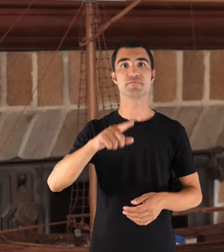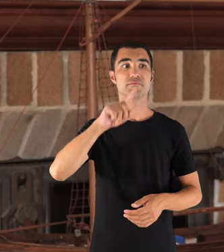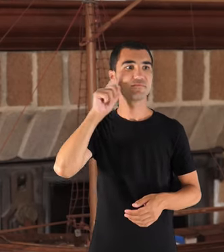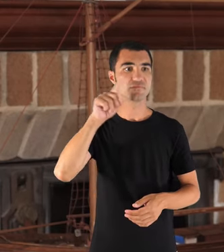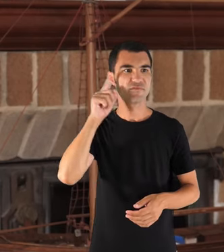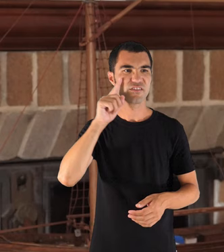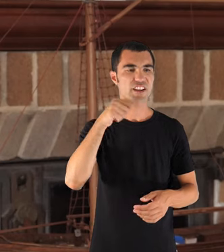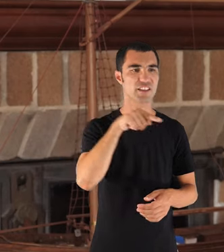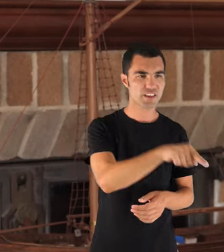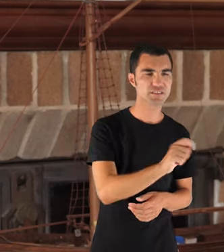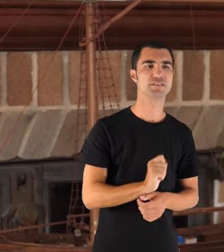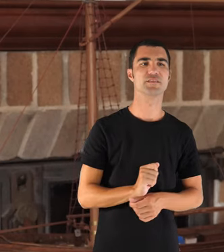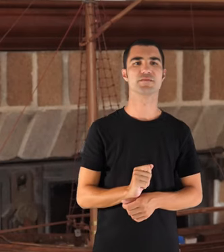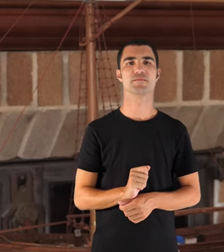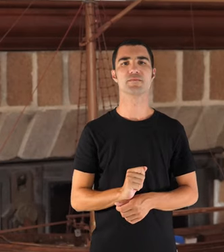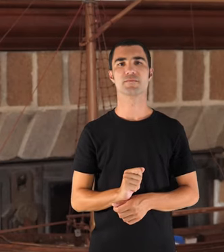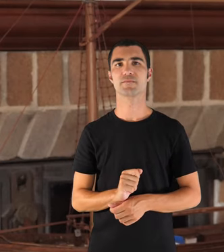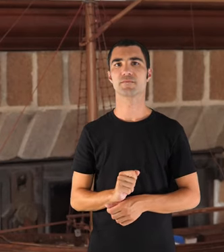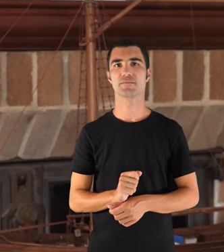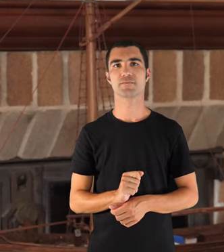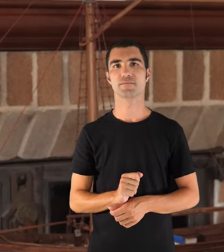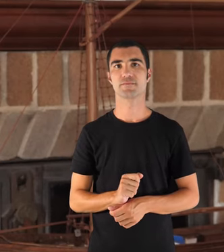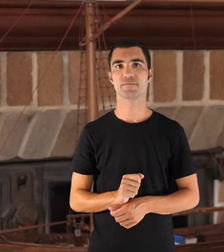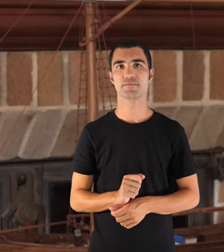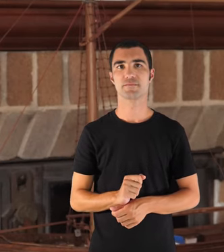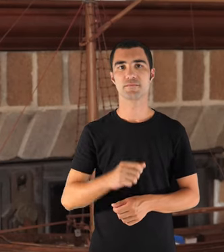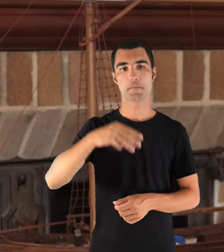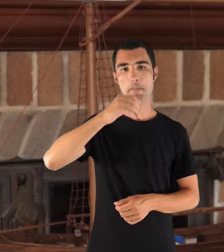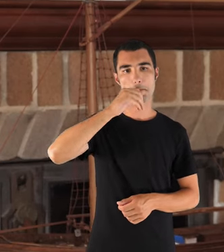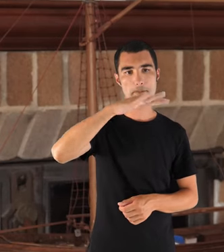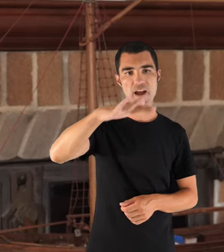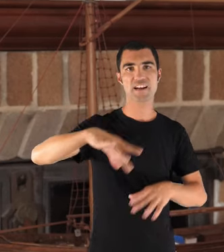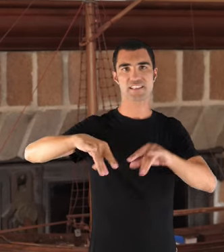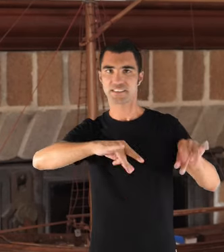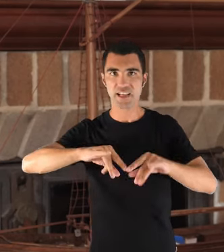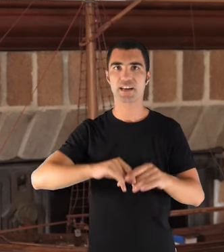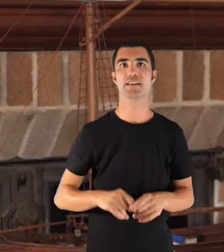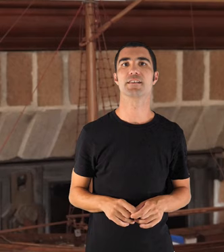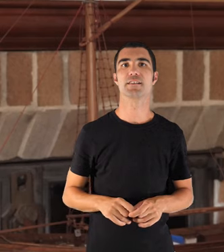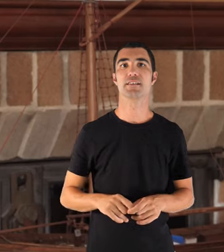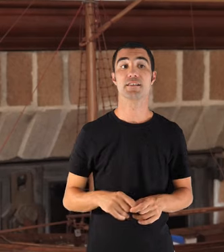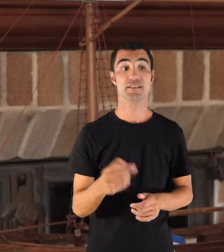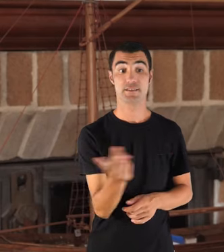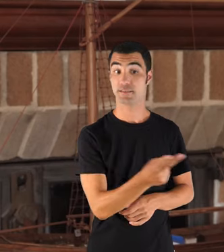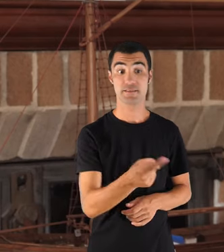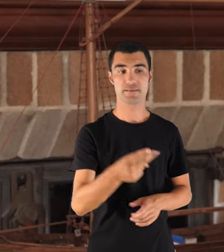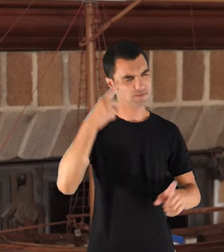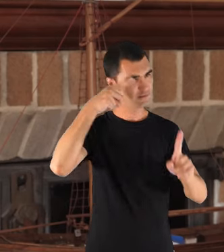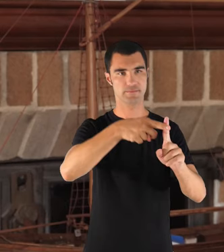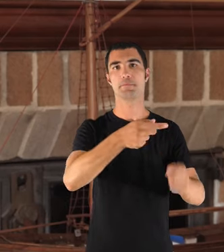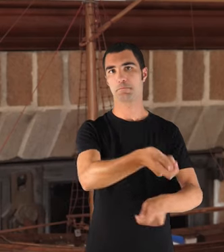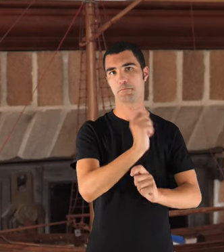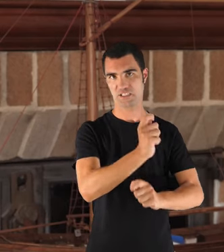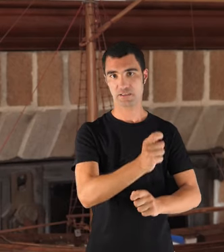el Mari Terra, aquests dos se dedicaven a la pesca, i després un altre que ja se va dedicar a la